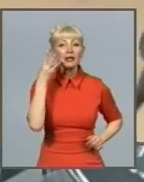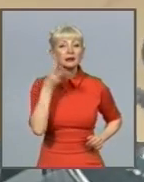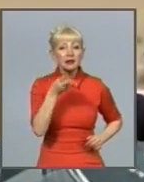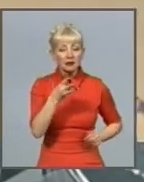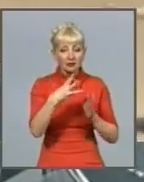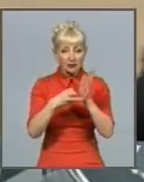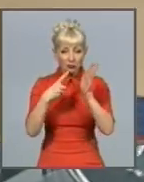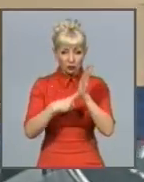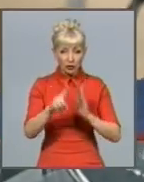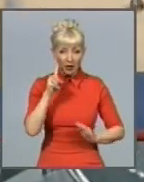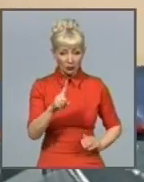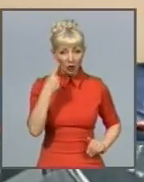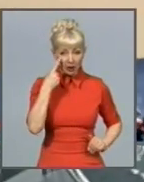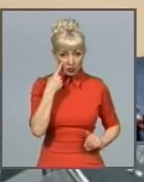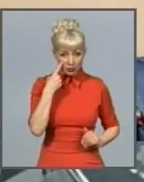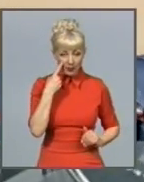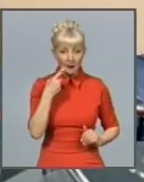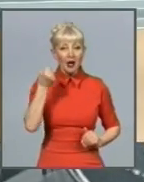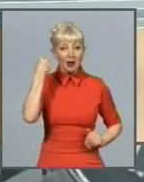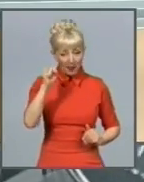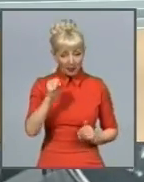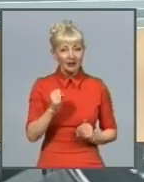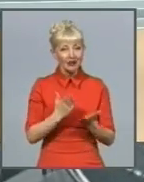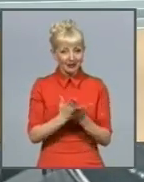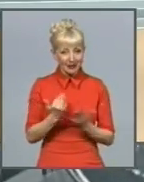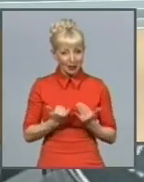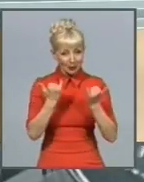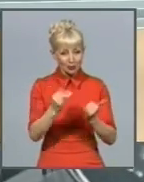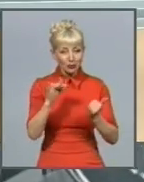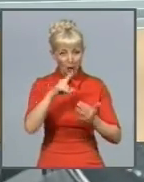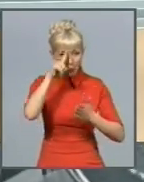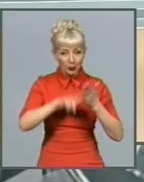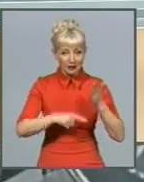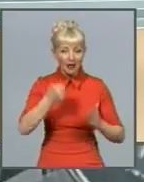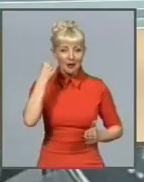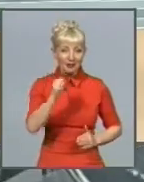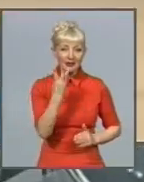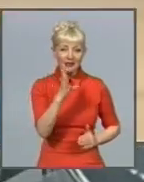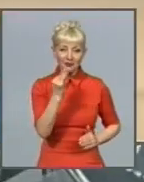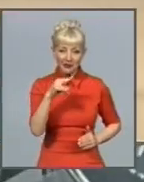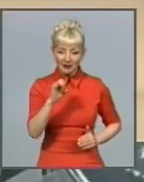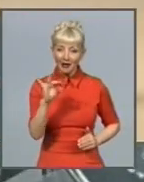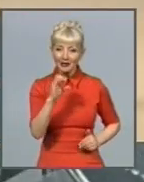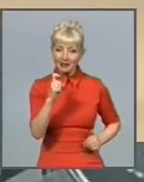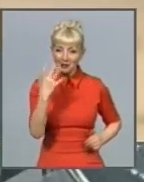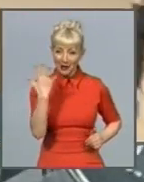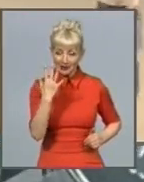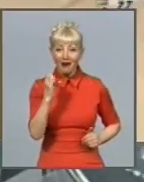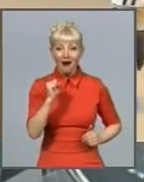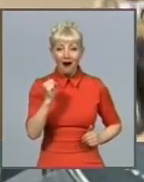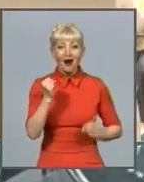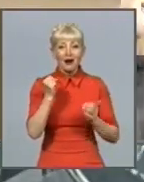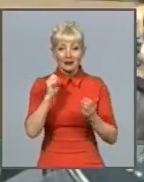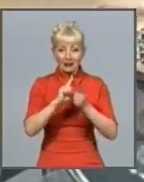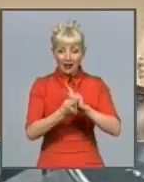3861 очко. Победа заслуженная и убедительная. Выиграв 3 вида из 5, а в 2 став 2, Матузная опередила